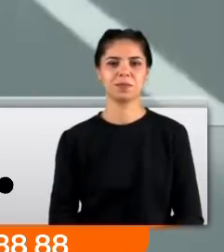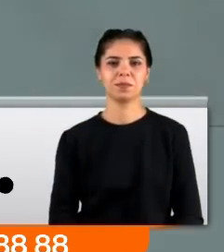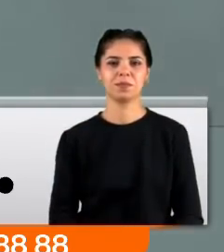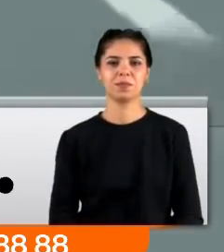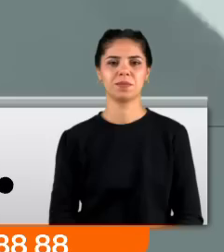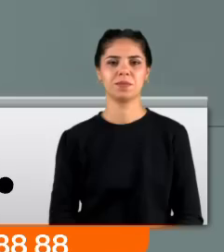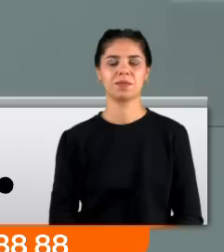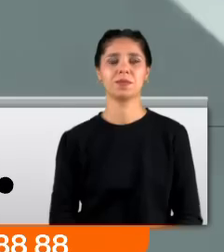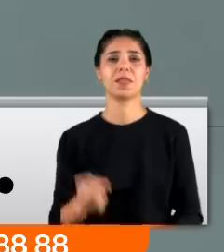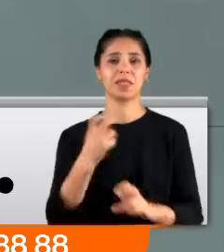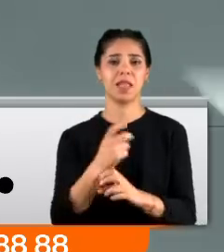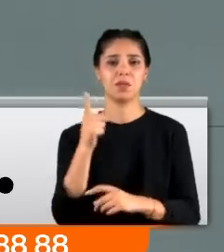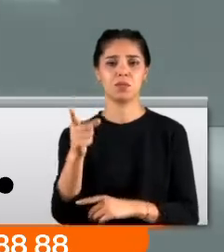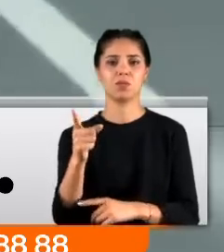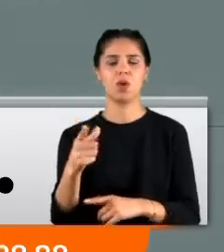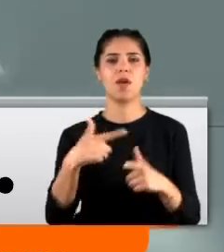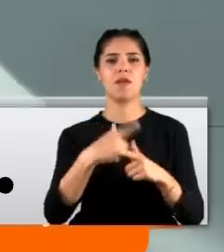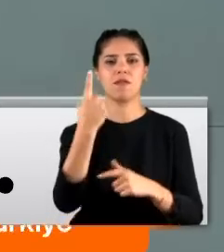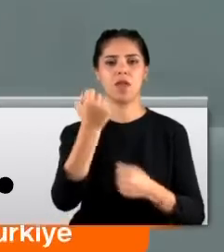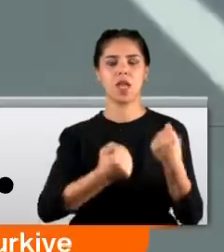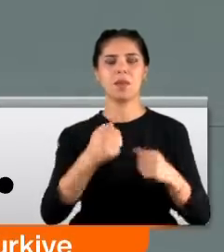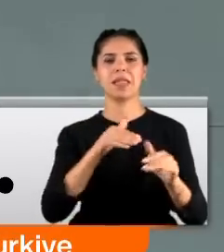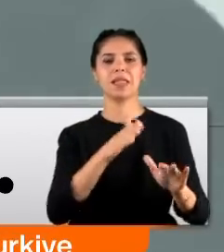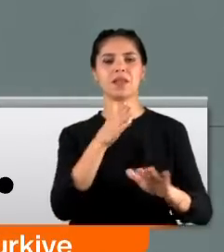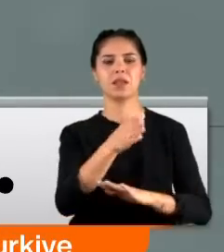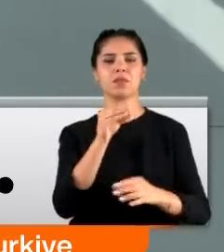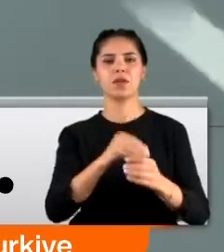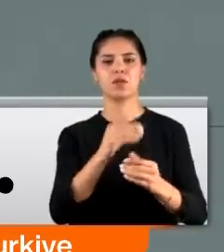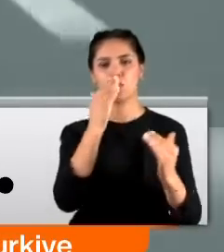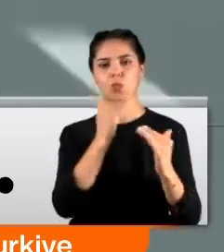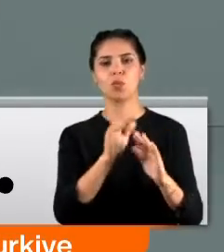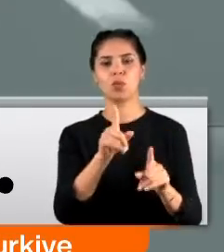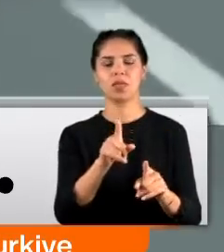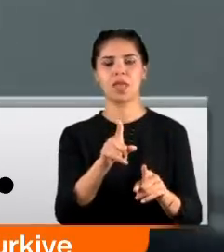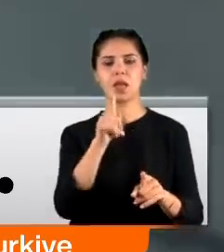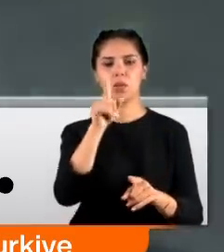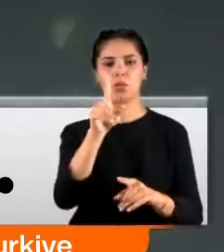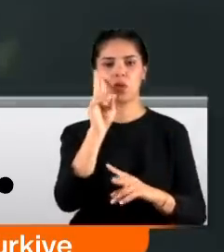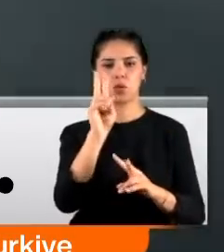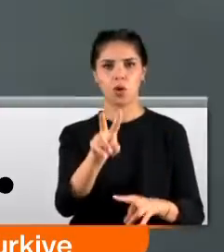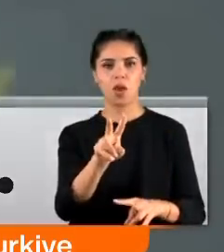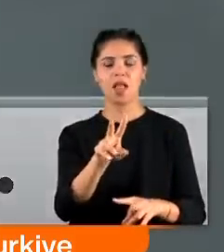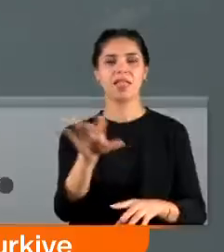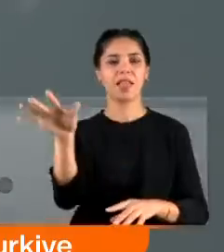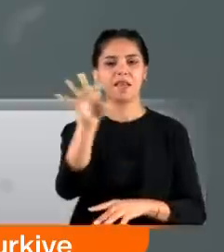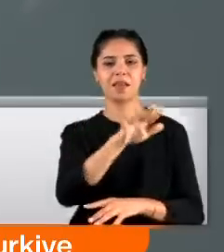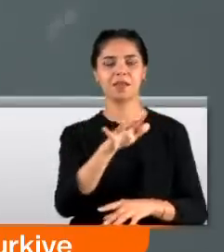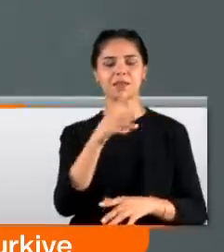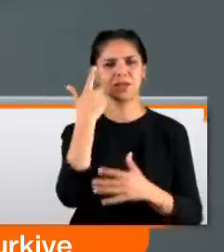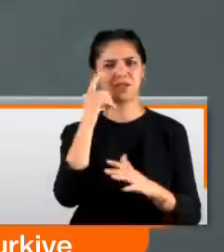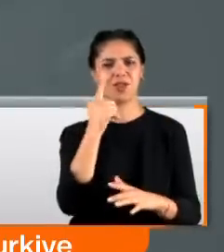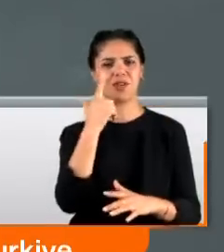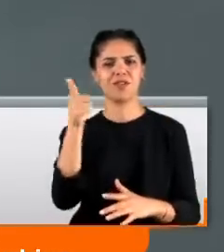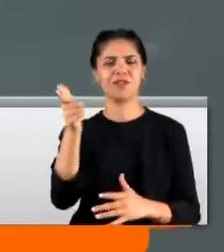Yaptığı aslında çok tehlikeliydi çünkü formül araçları trafiğe çıkmak için hiç de uygun değil. Ne var ki onu görüntüleyenler olayın şaşkınlığıyla